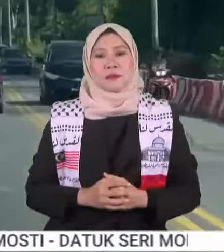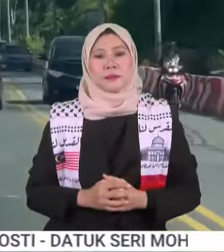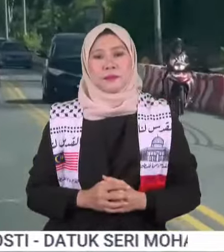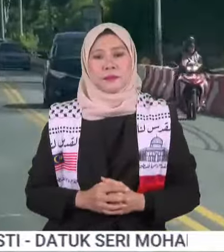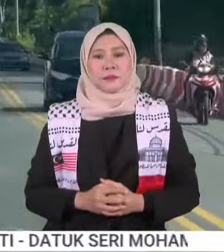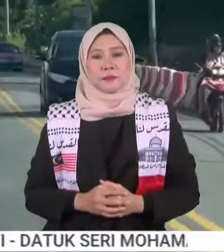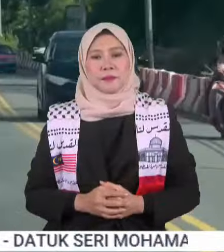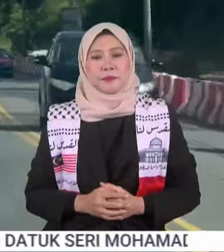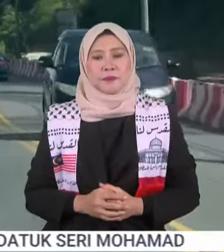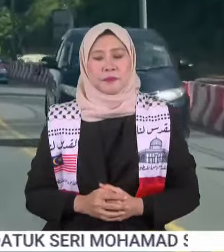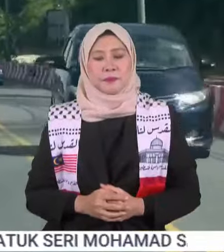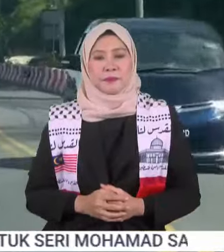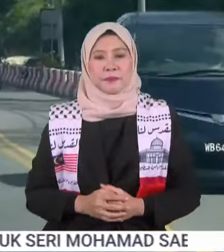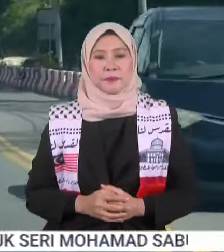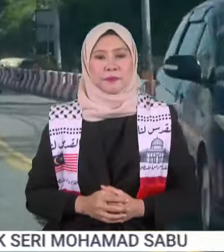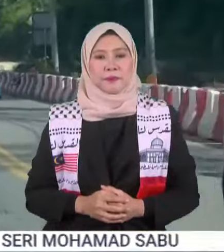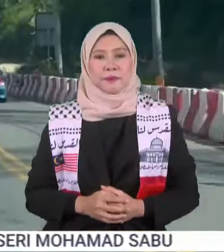3D.